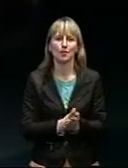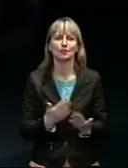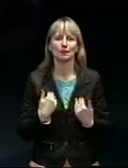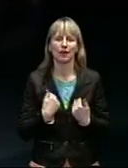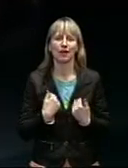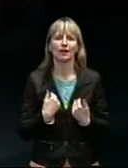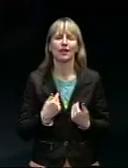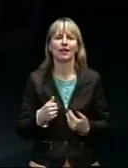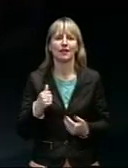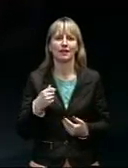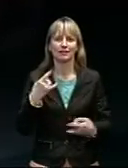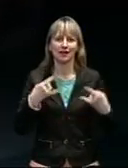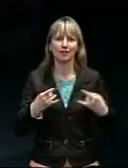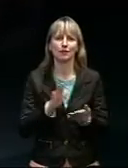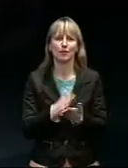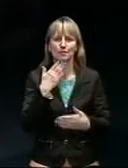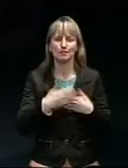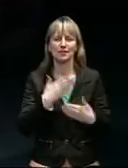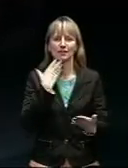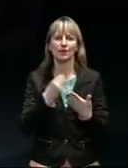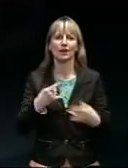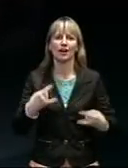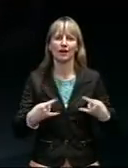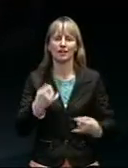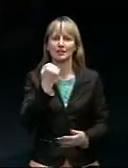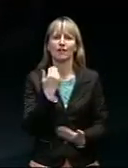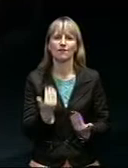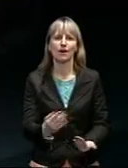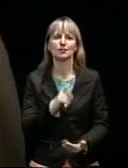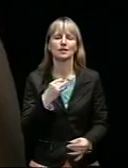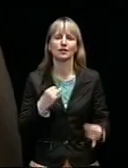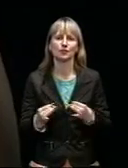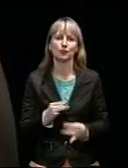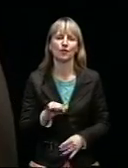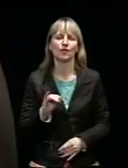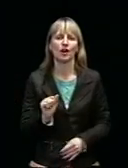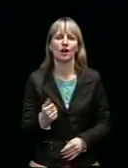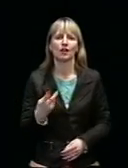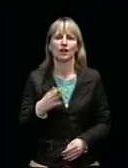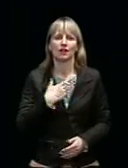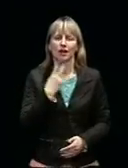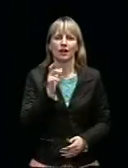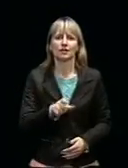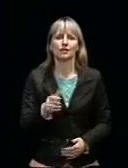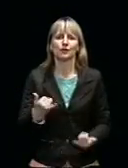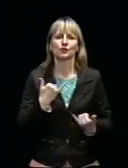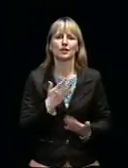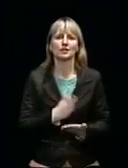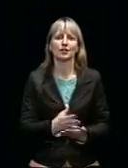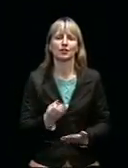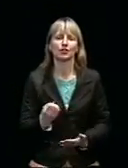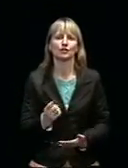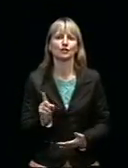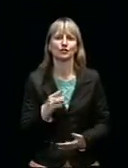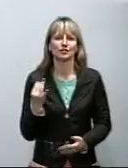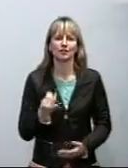Глядачі точно там аплодують біля своїх екранів. Дякую вам за розмову. Ну, а для наших глядачів у нас є іще